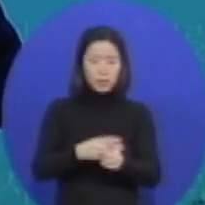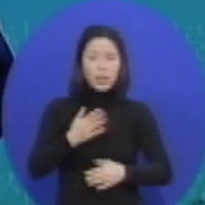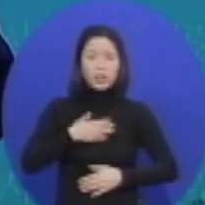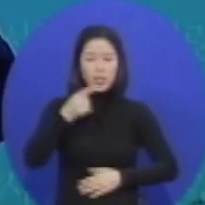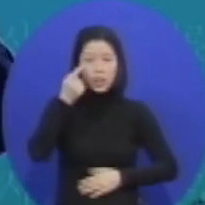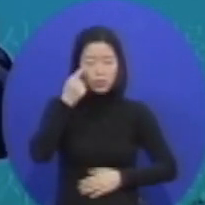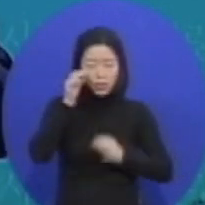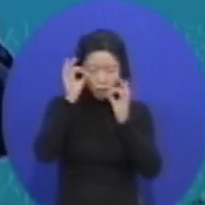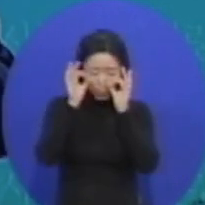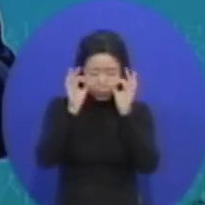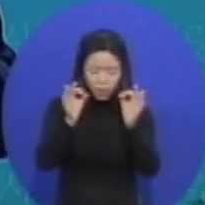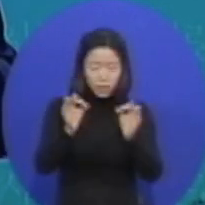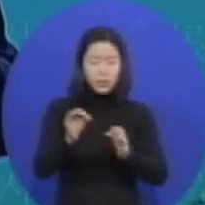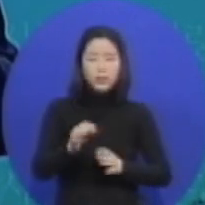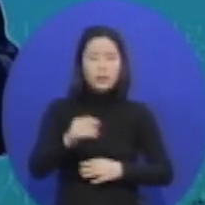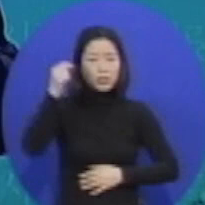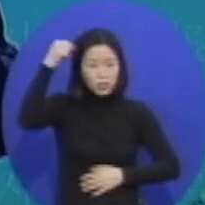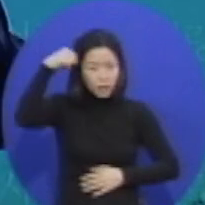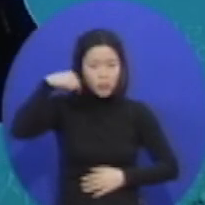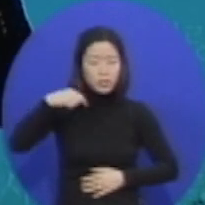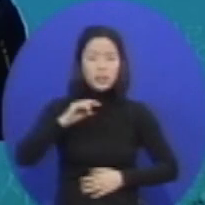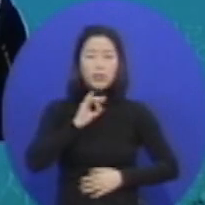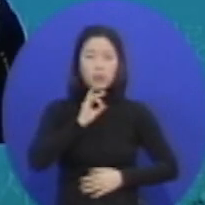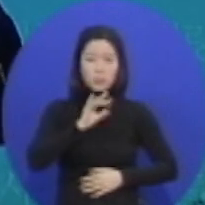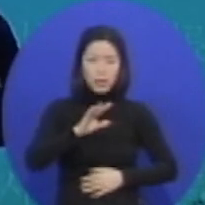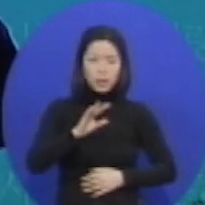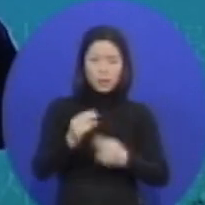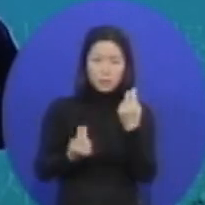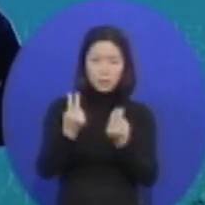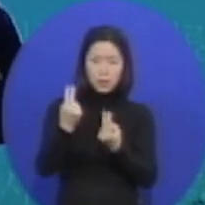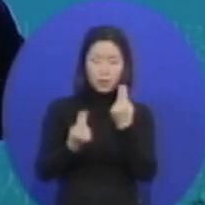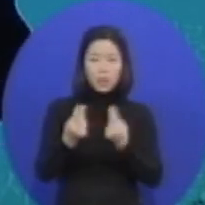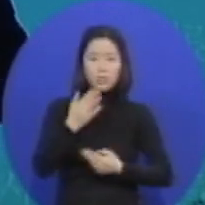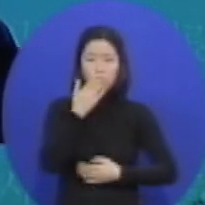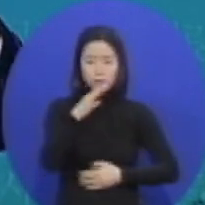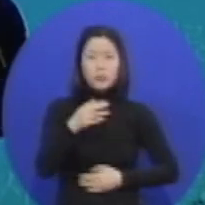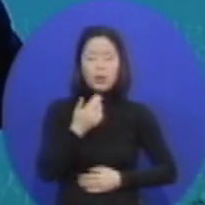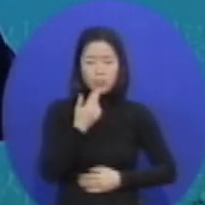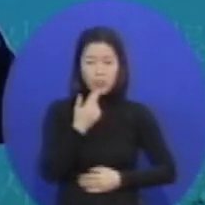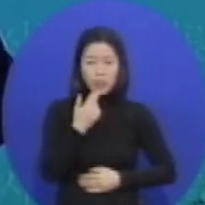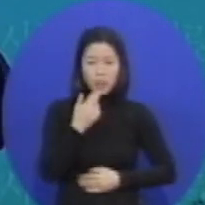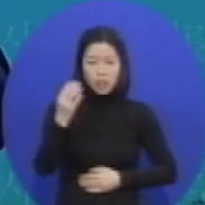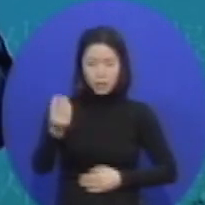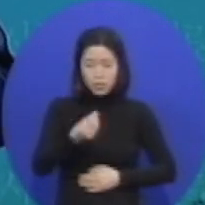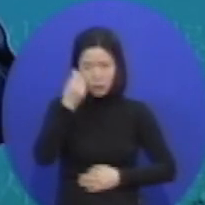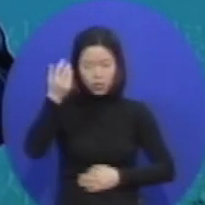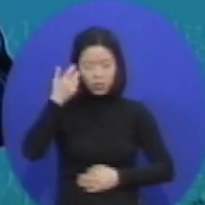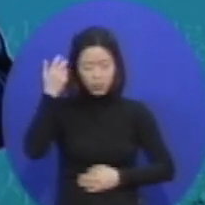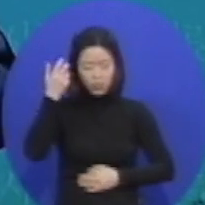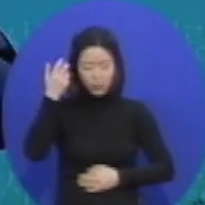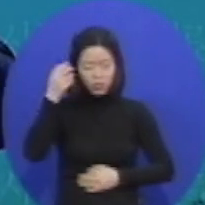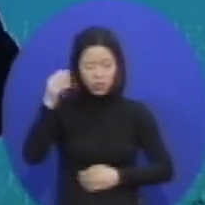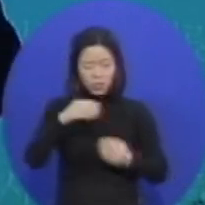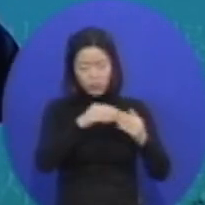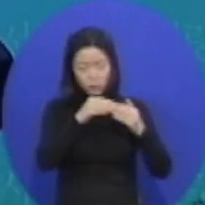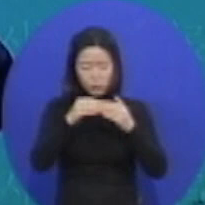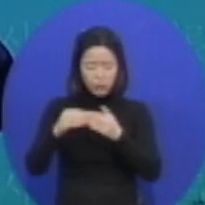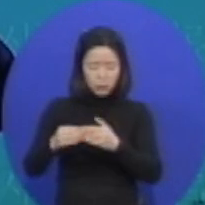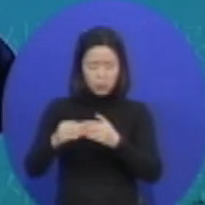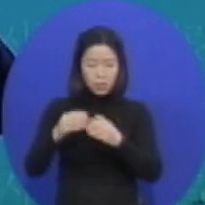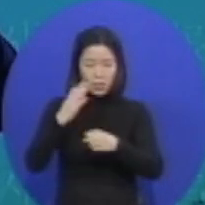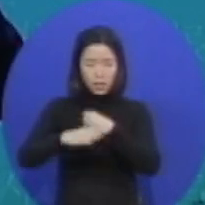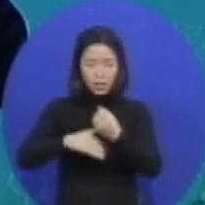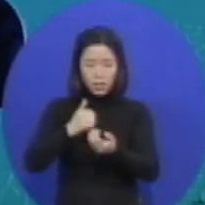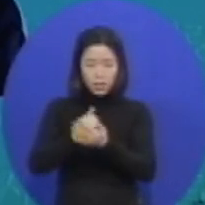보이고 느껴지는 거 비교할 수 없는 성령이 인도하시는 가운데 부어 주시는 주님의 은혜를 보셔야